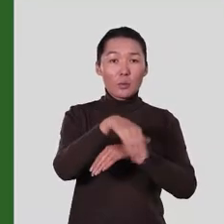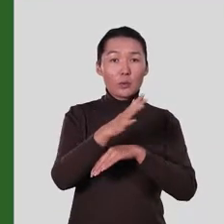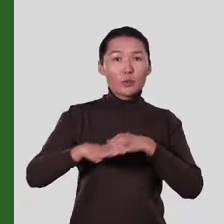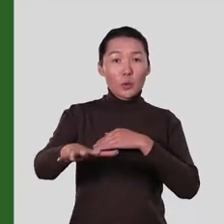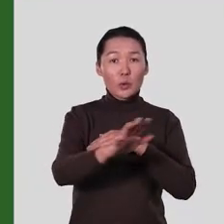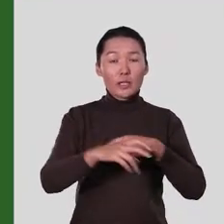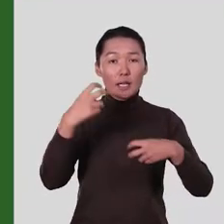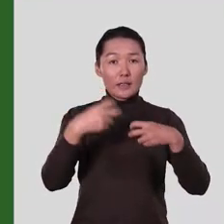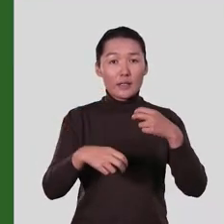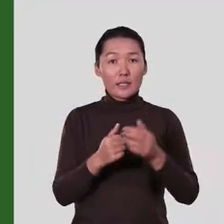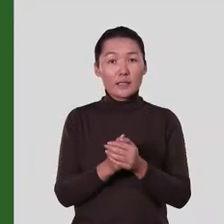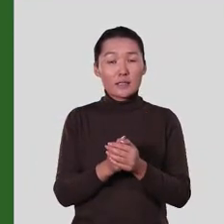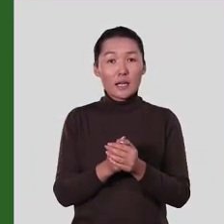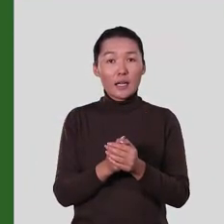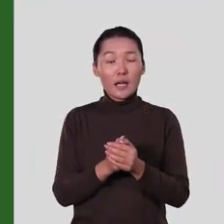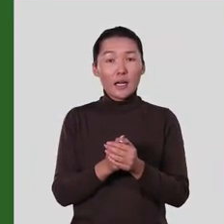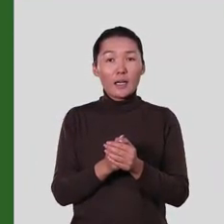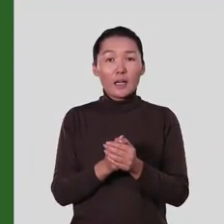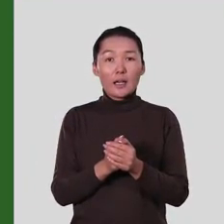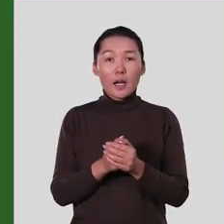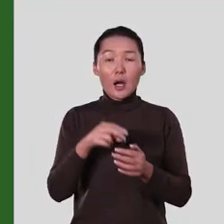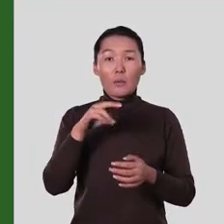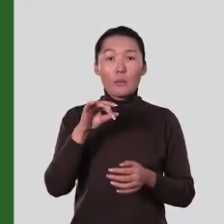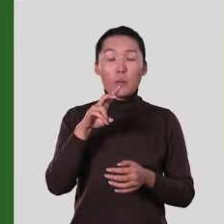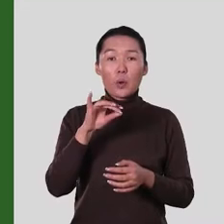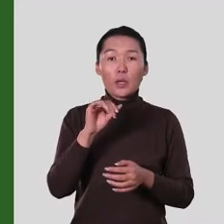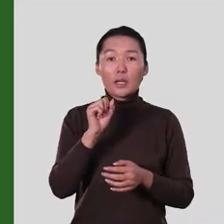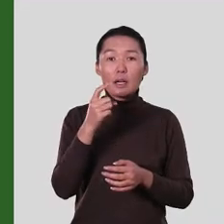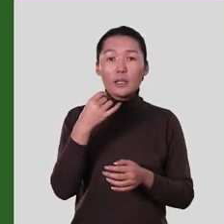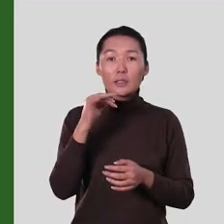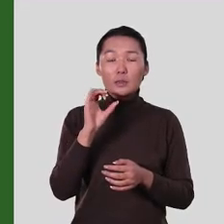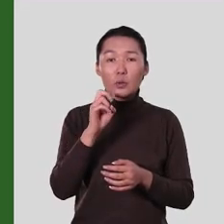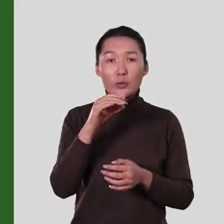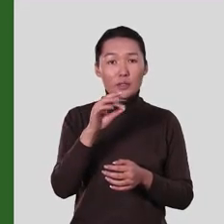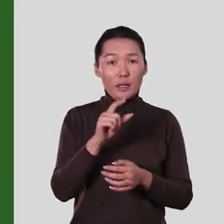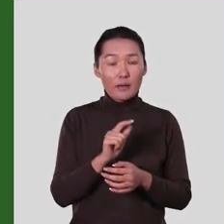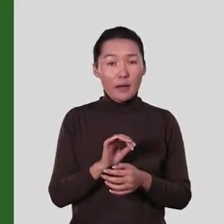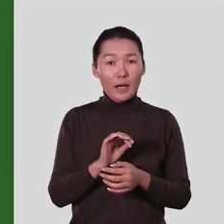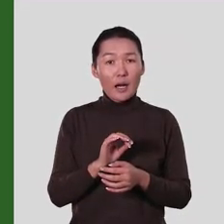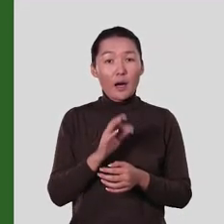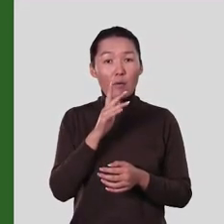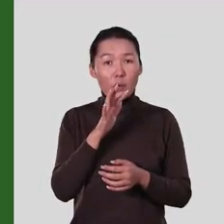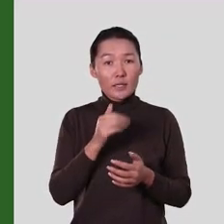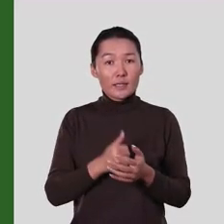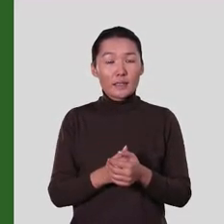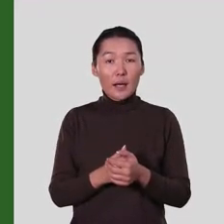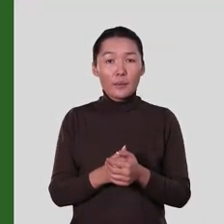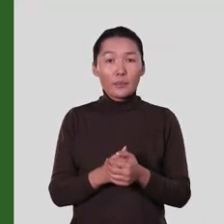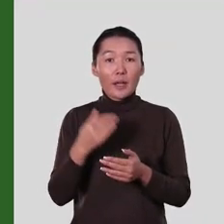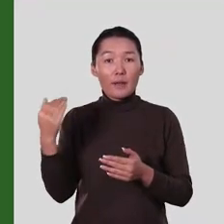отверстиях кристаллических пород палеозойского и протерозойского возраста. В